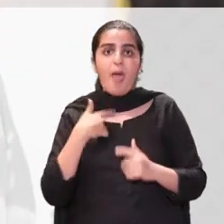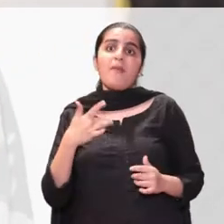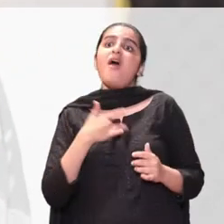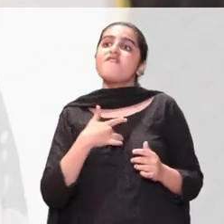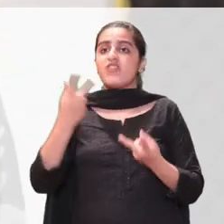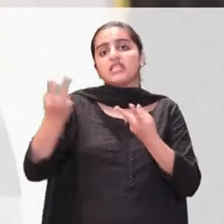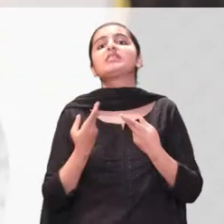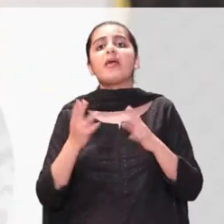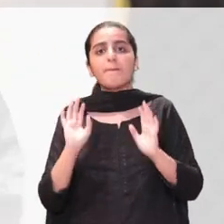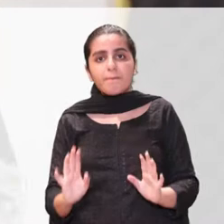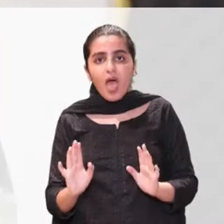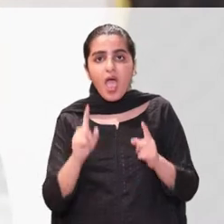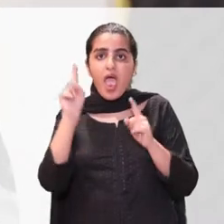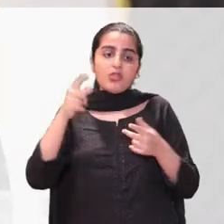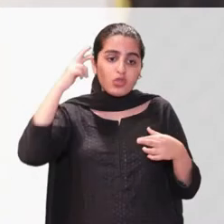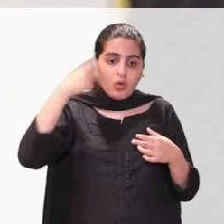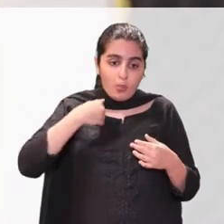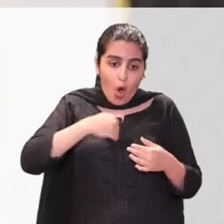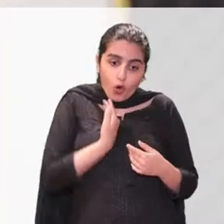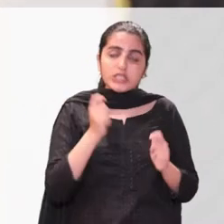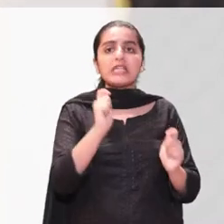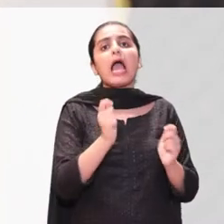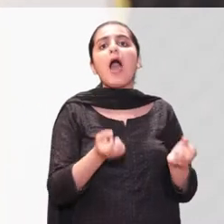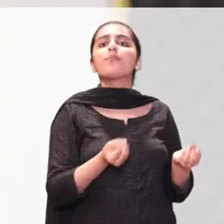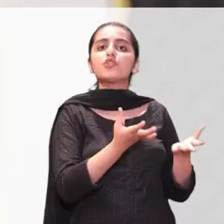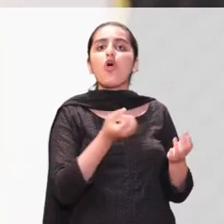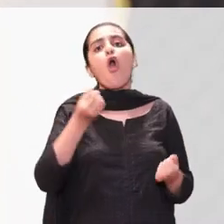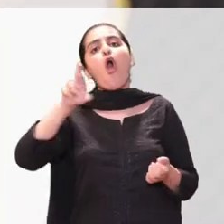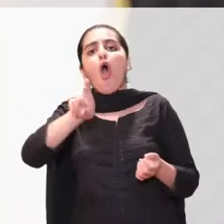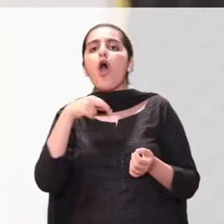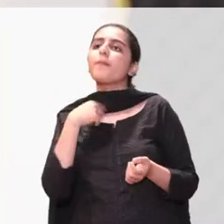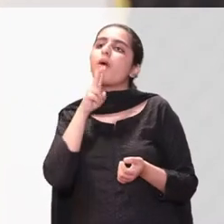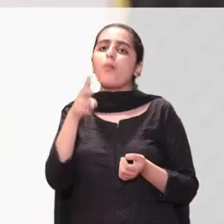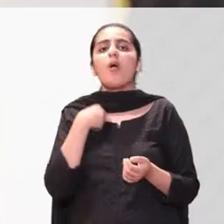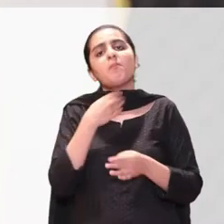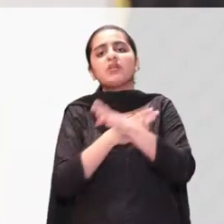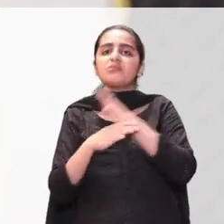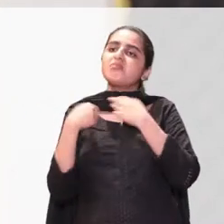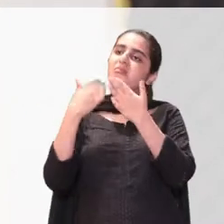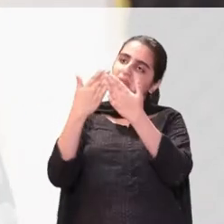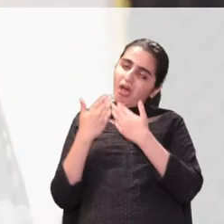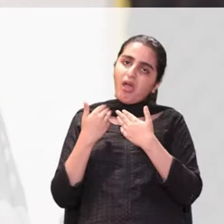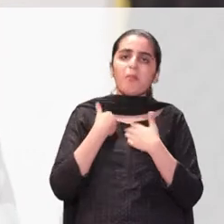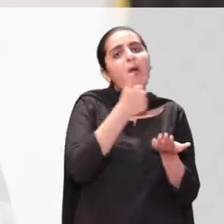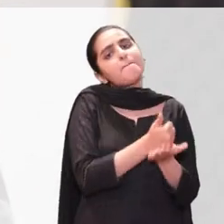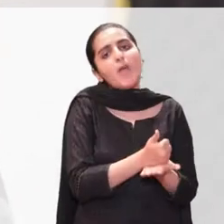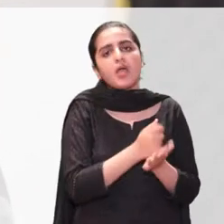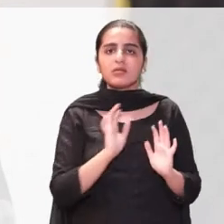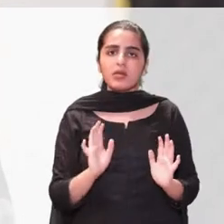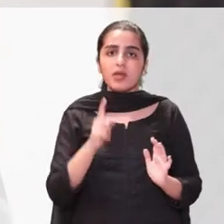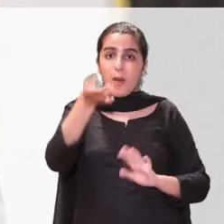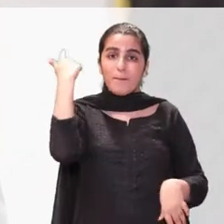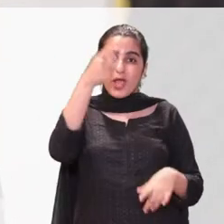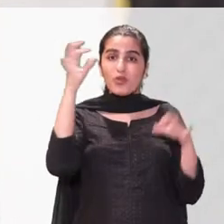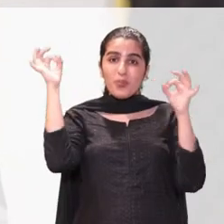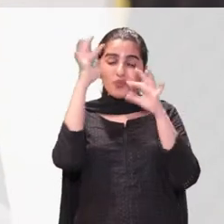और यू कैन मेक द वे दूसरी क्रीम है कि आप बिल्कुल मायूस होकर कहते हैं कि यार आई एम डिसेबल एंड आई कैन नॉट दो एनीथिंग आपने यह फ्रूट